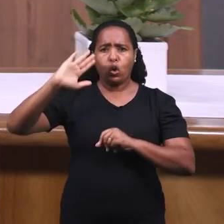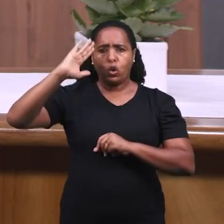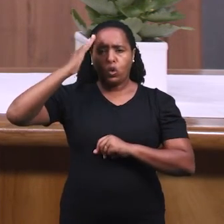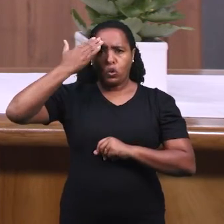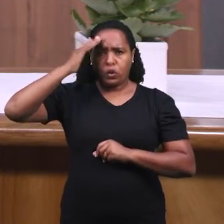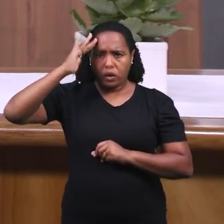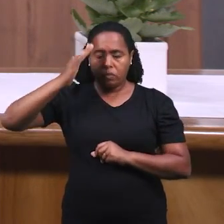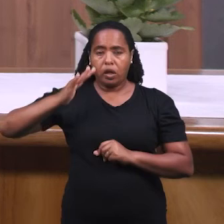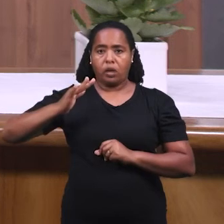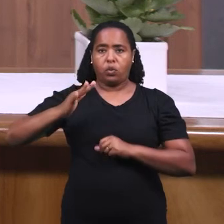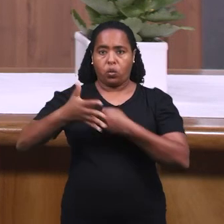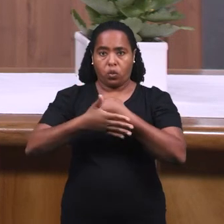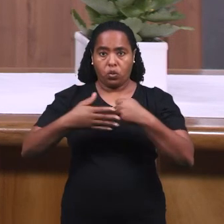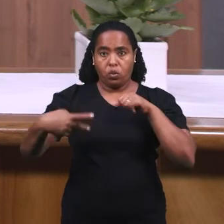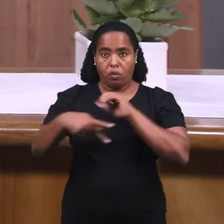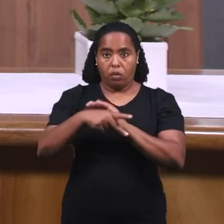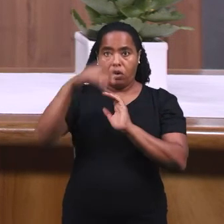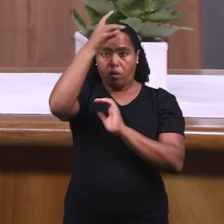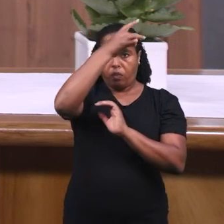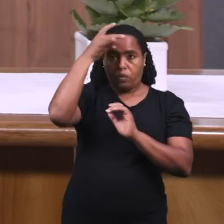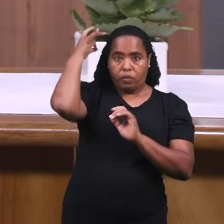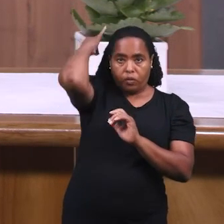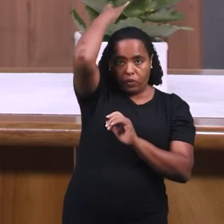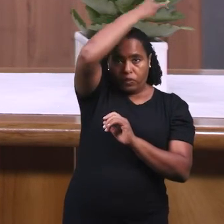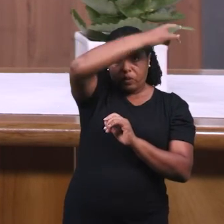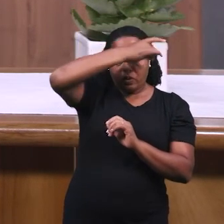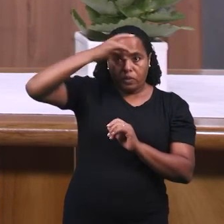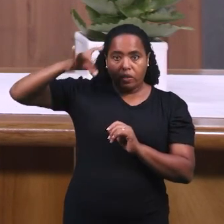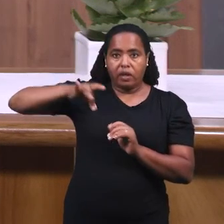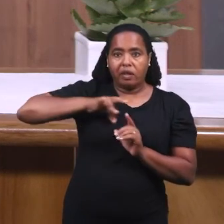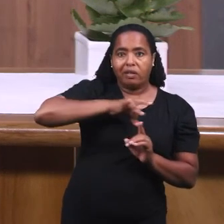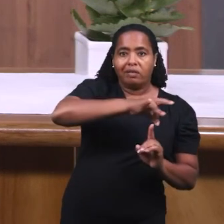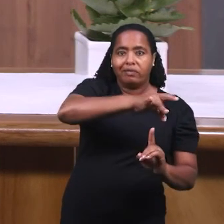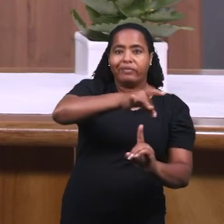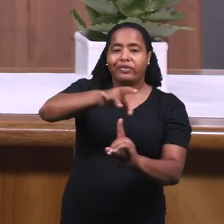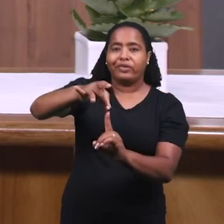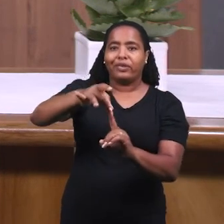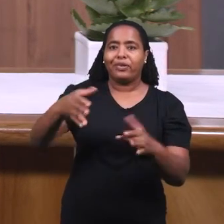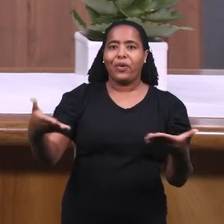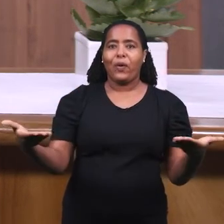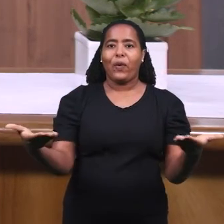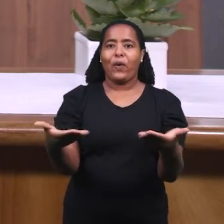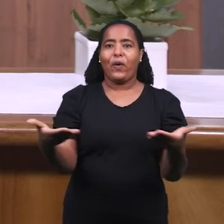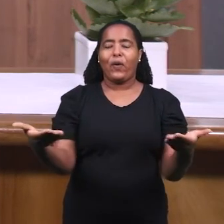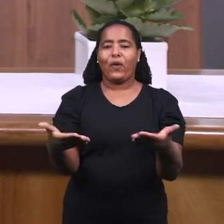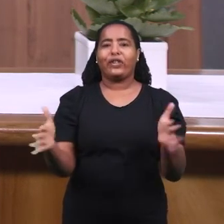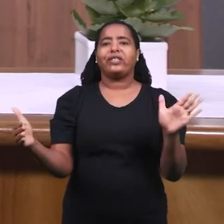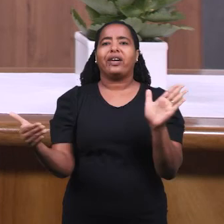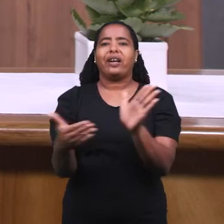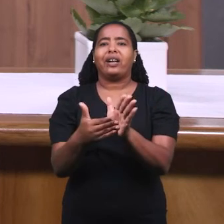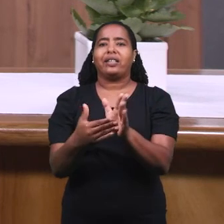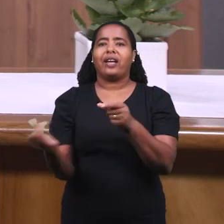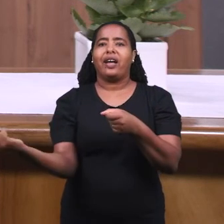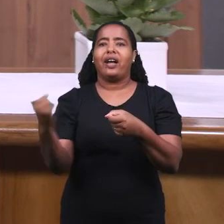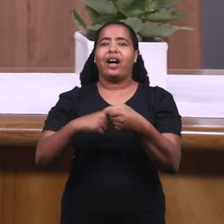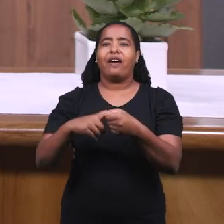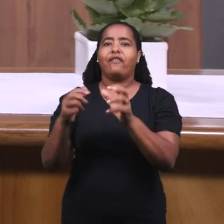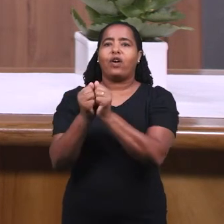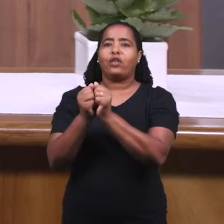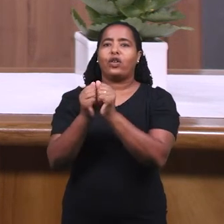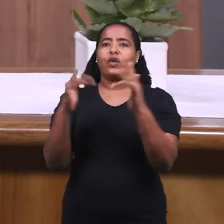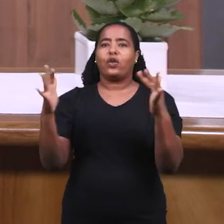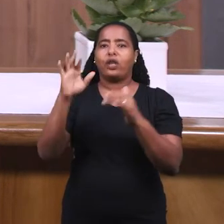превосходит всякое понимание, и утешение Святого Духа Божьего, да сойдут на всех вас сегодня и